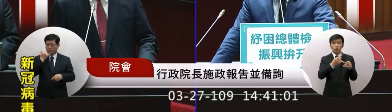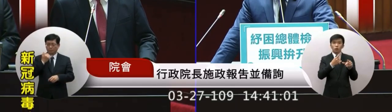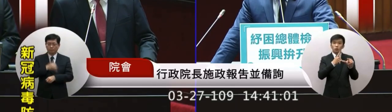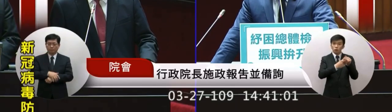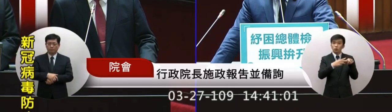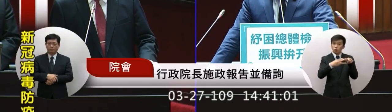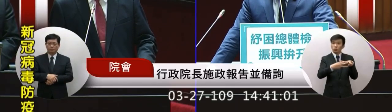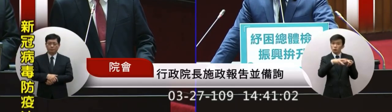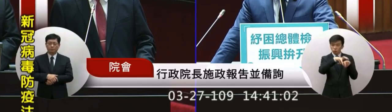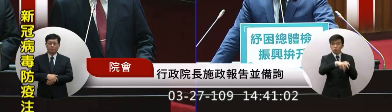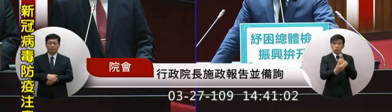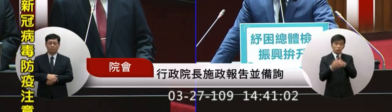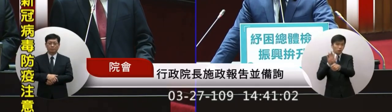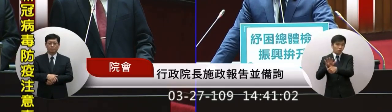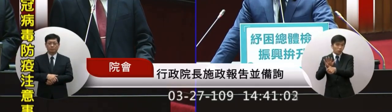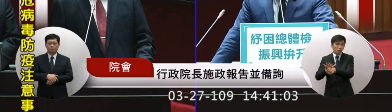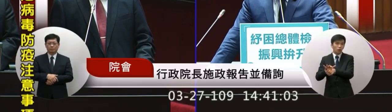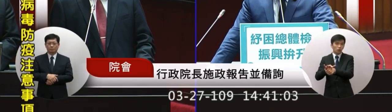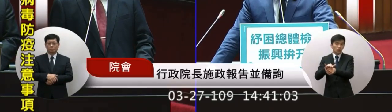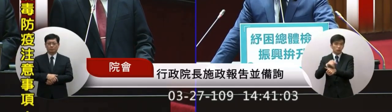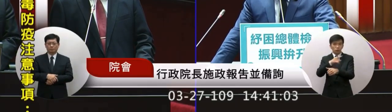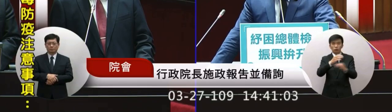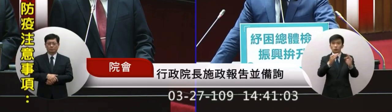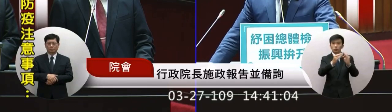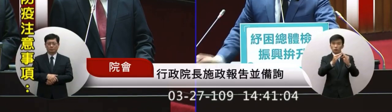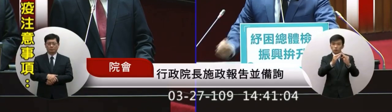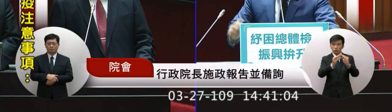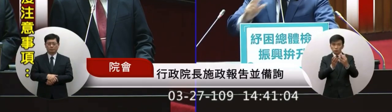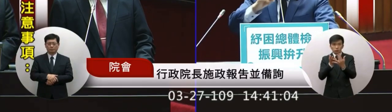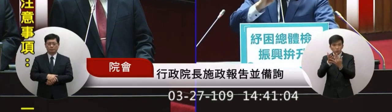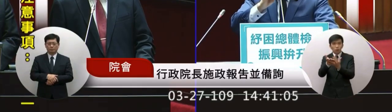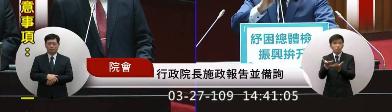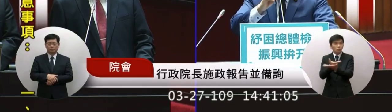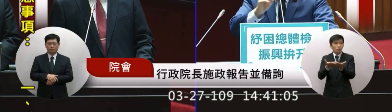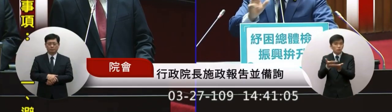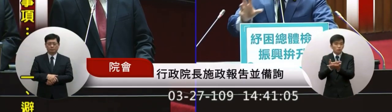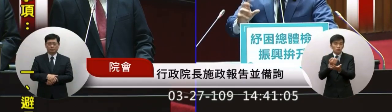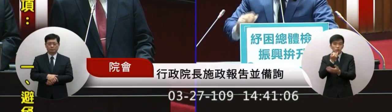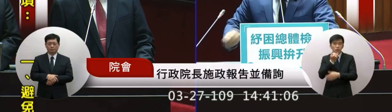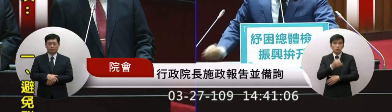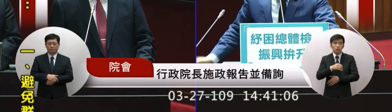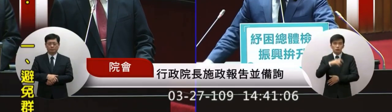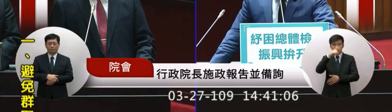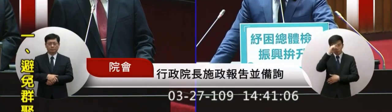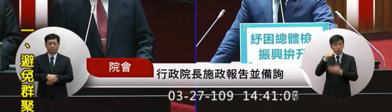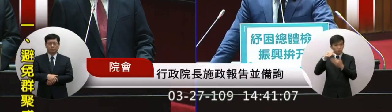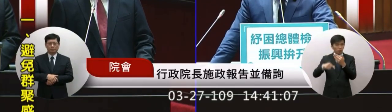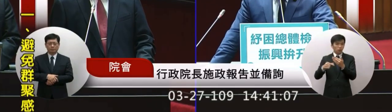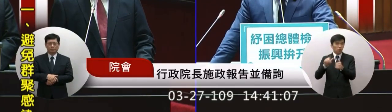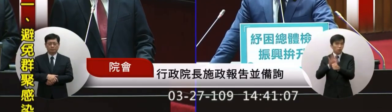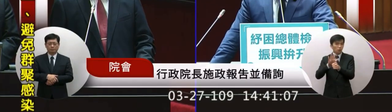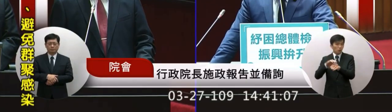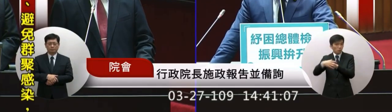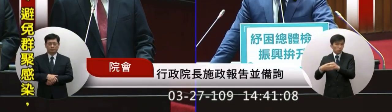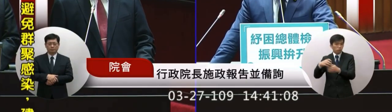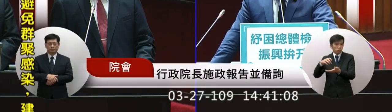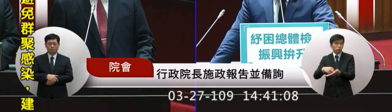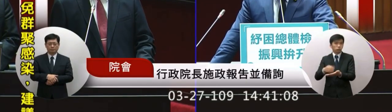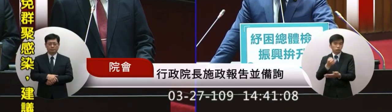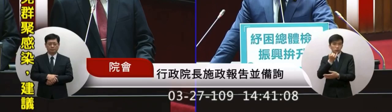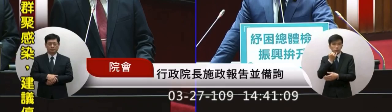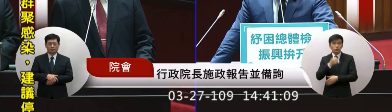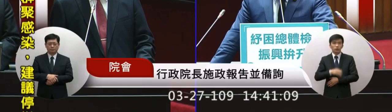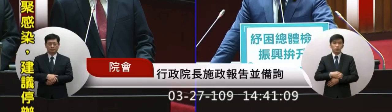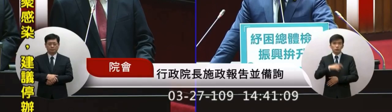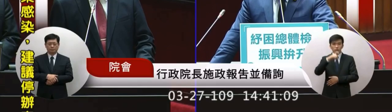助，帮他们跟银行来做一个这个条件的保证或是认定，好，让他们可以比